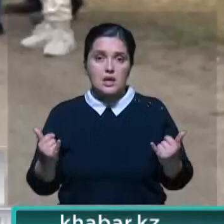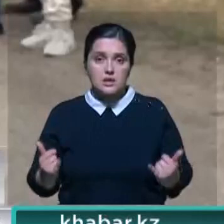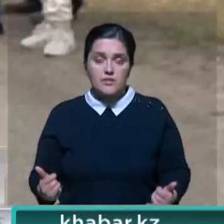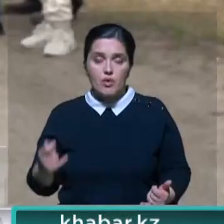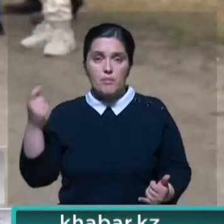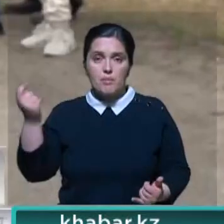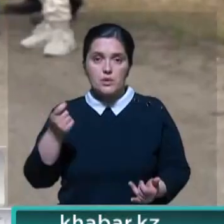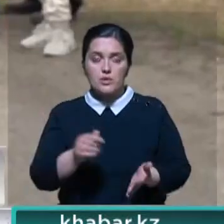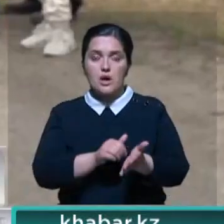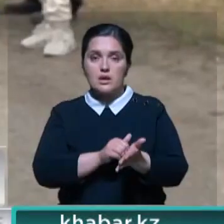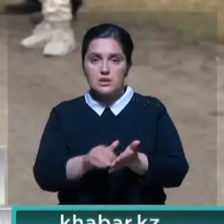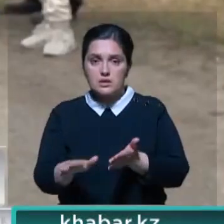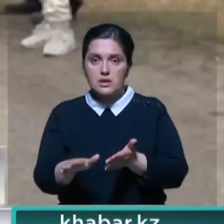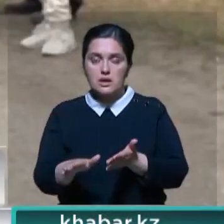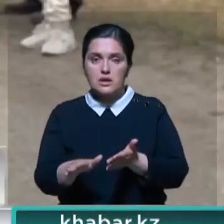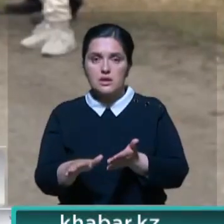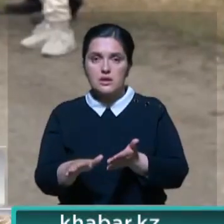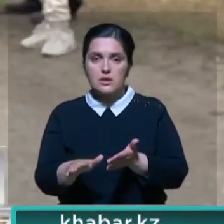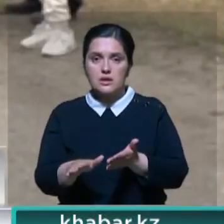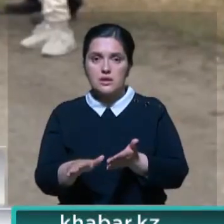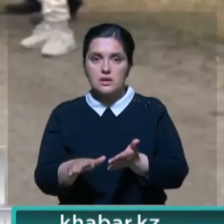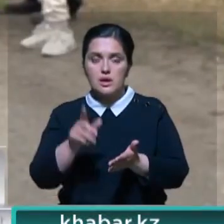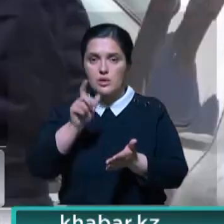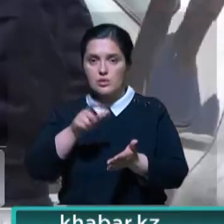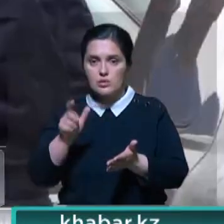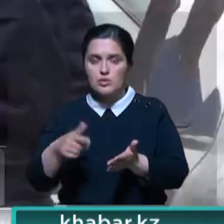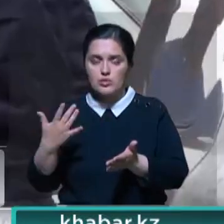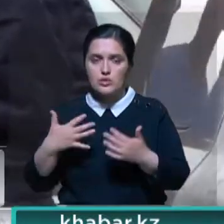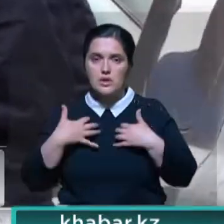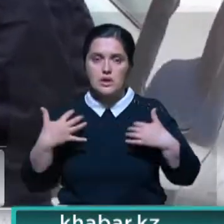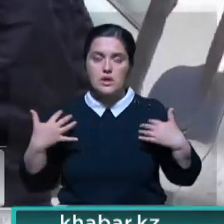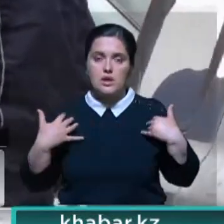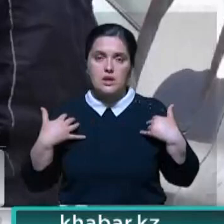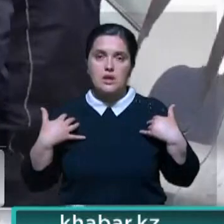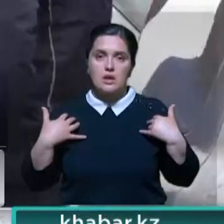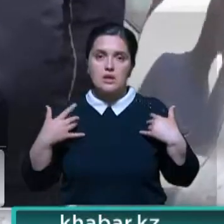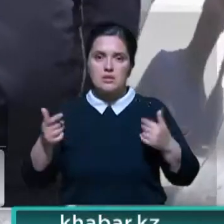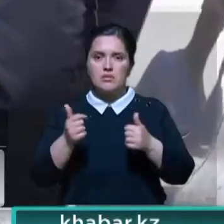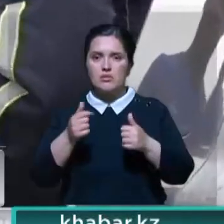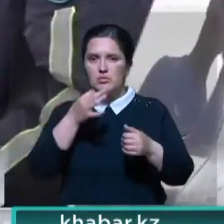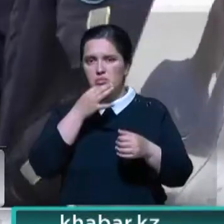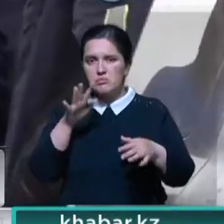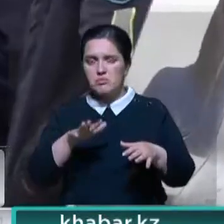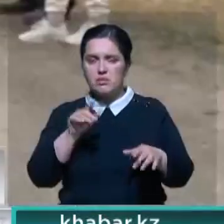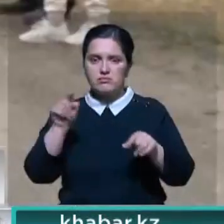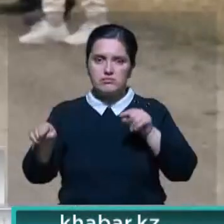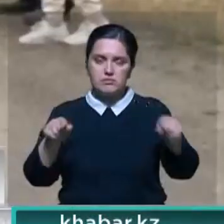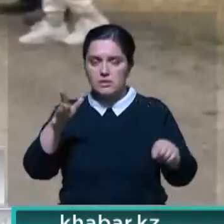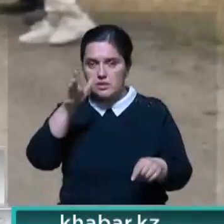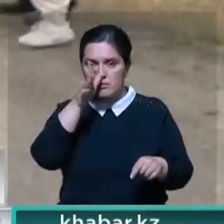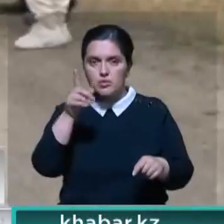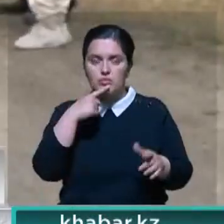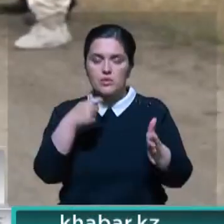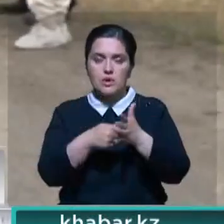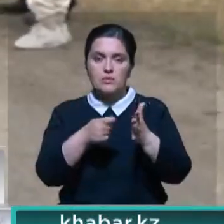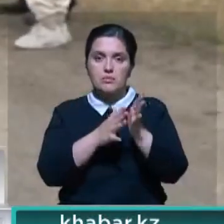пастухи отказались полностью пасти. Люди уже выгнали скот под старицу, чтобы там они хоть как-то что-то ели. И то есть они